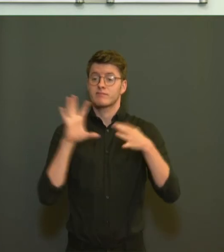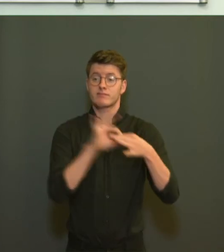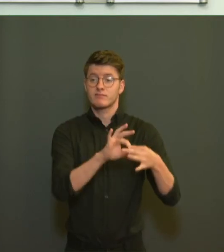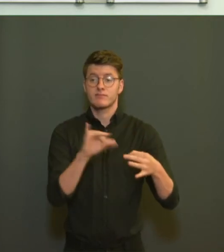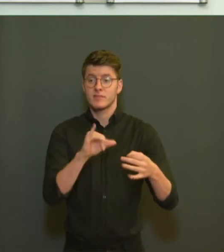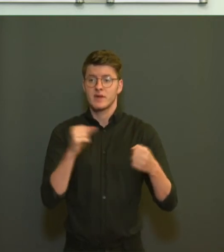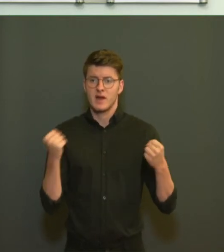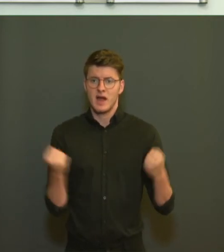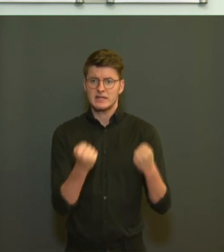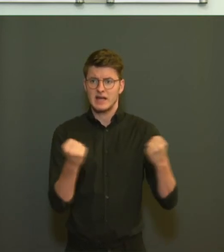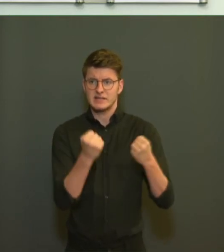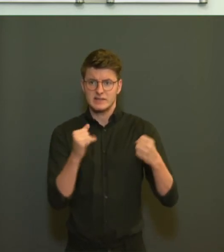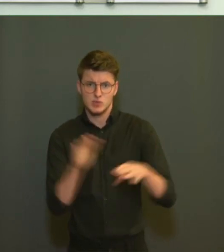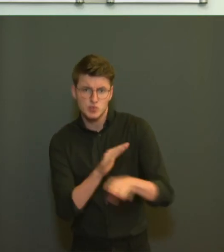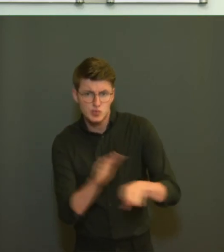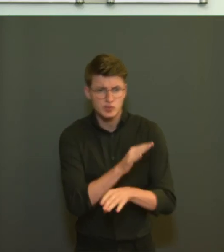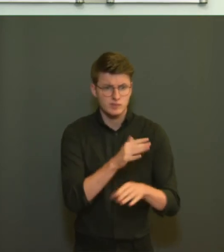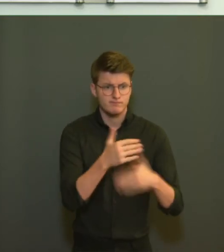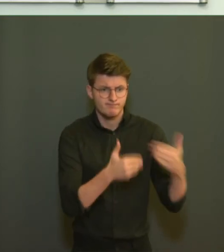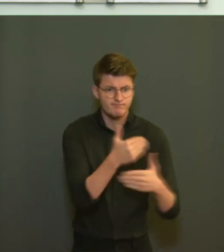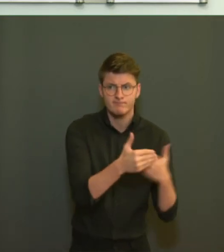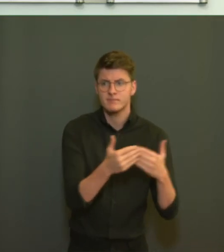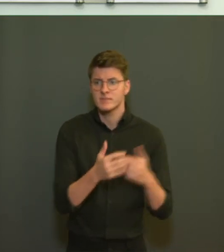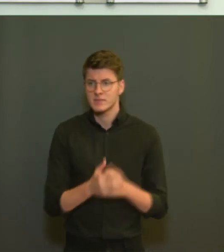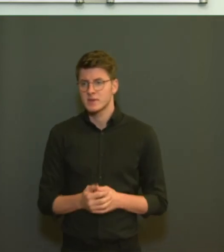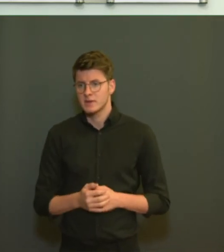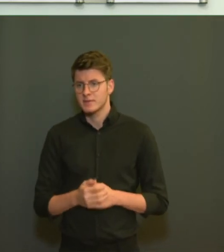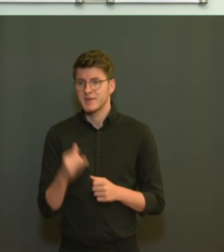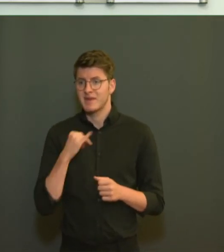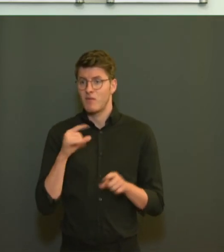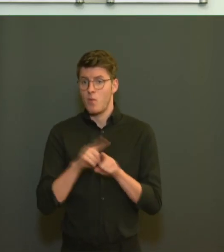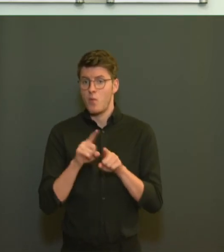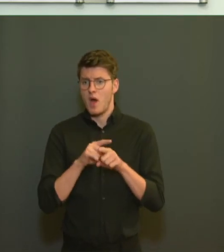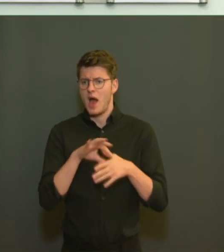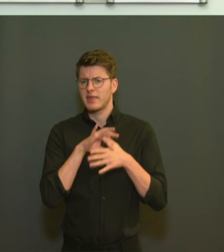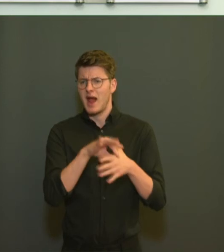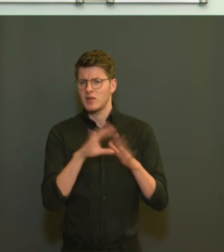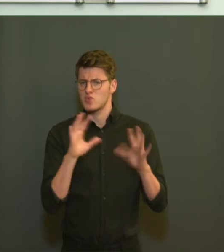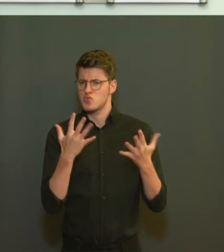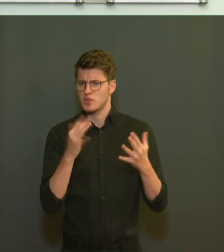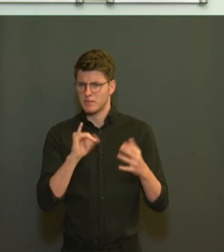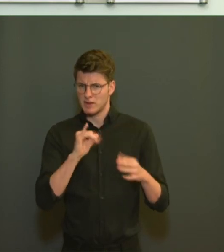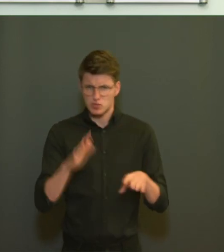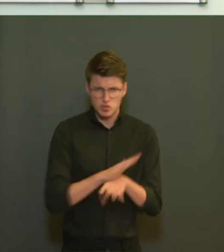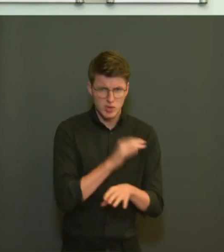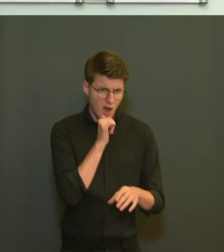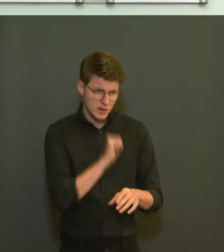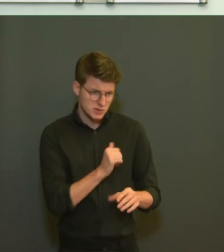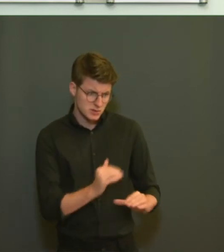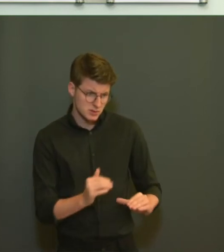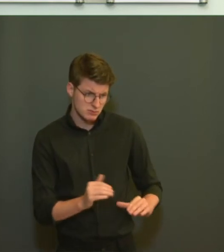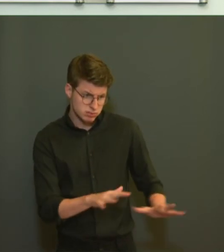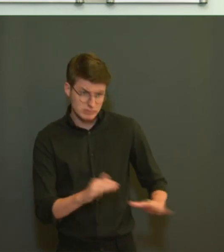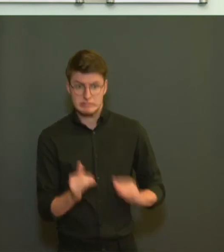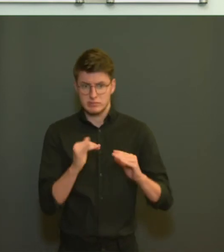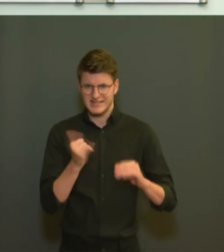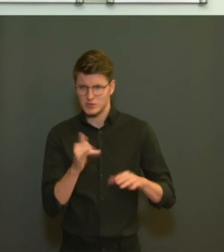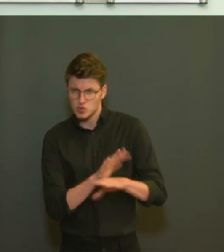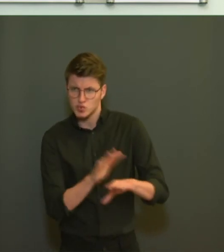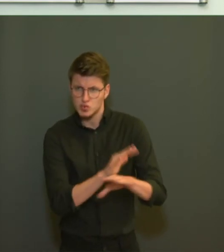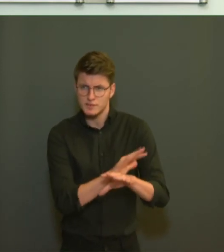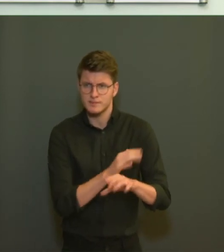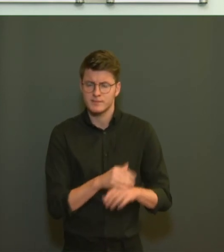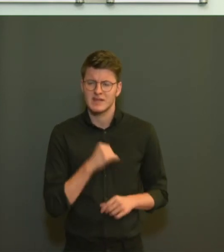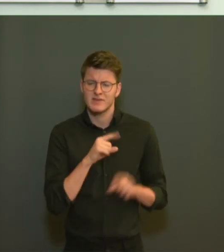een leidraad voor het nemen van maatregelen. Deze acties en maatregelen worden best zo lokaal